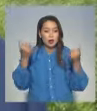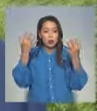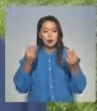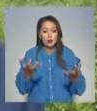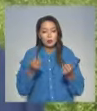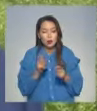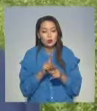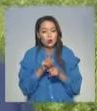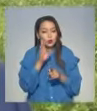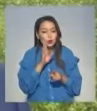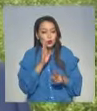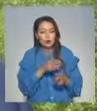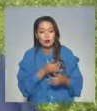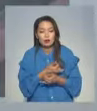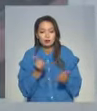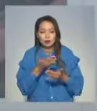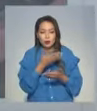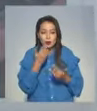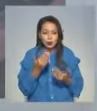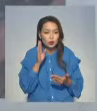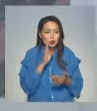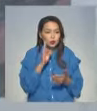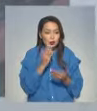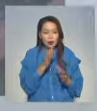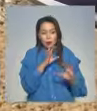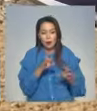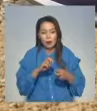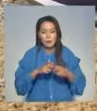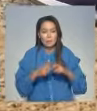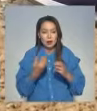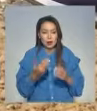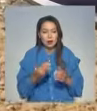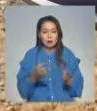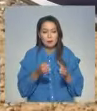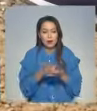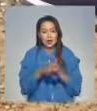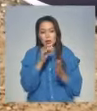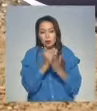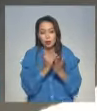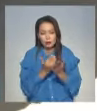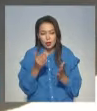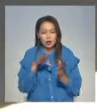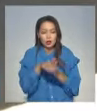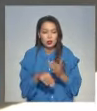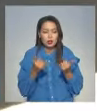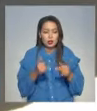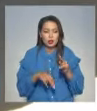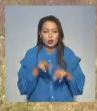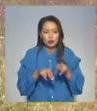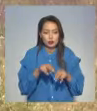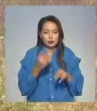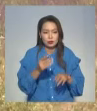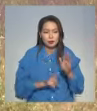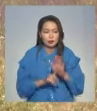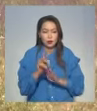суға жармапты. Тіршілік нәрінен тарыққан халықты сумен қамту мәселесі партияның сайлауалды бағдарламасына енгізіліп, қазір құрылыс басталған.